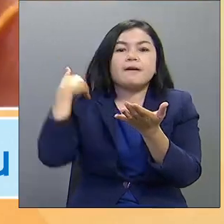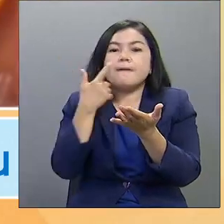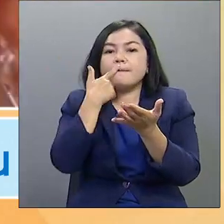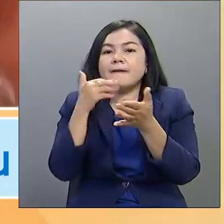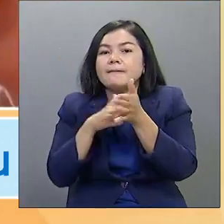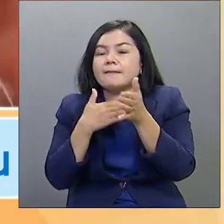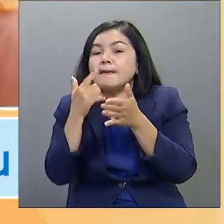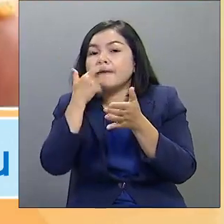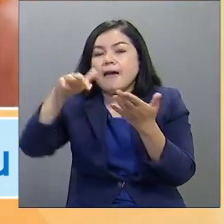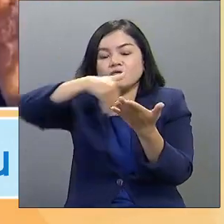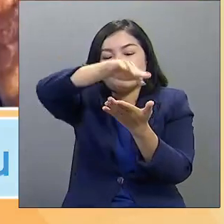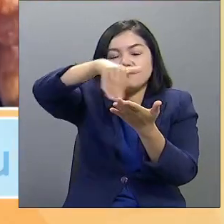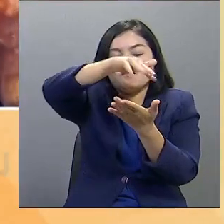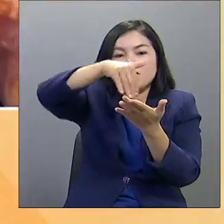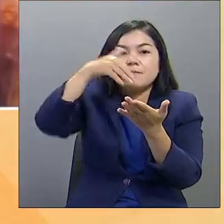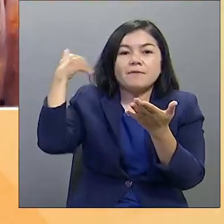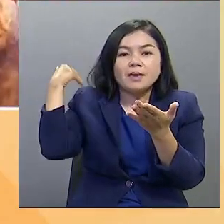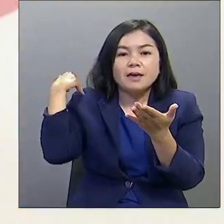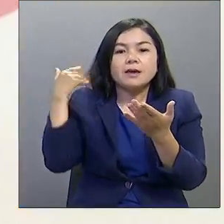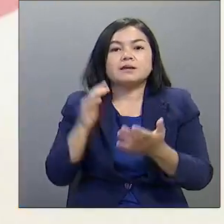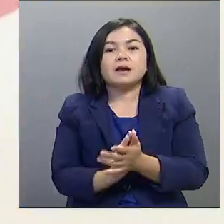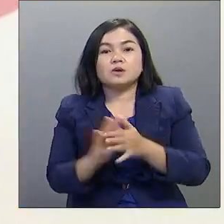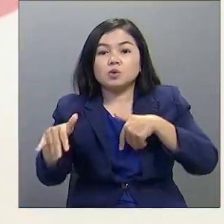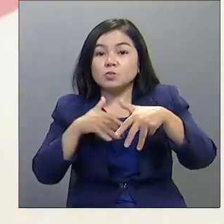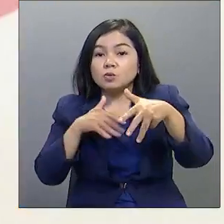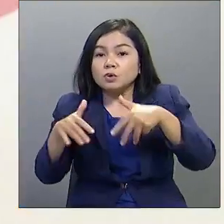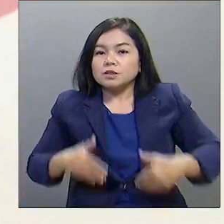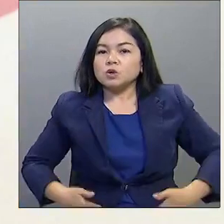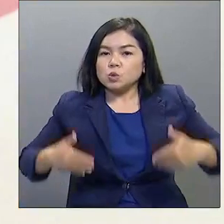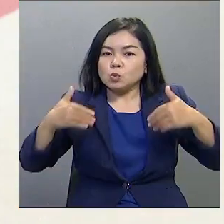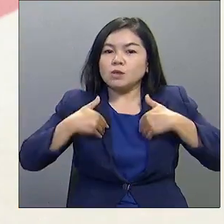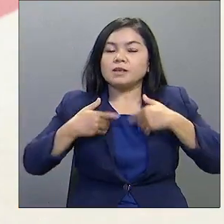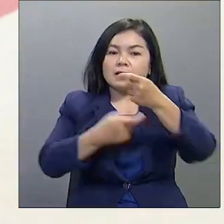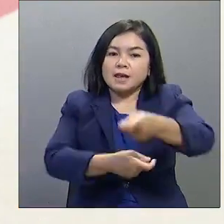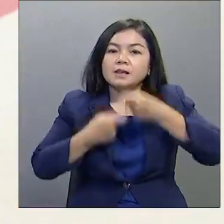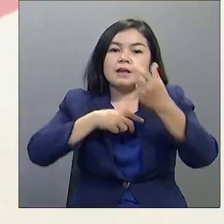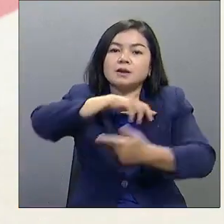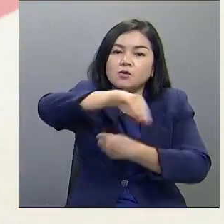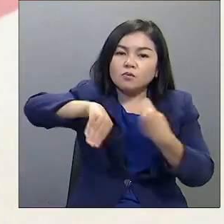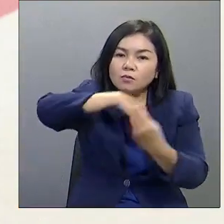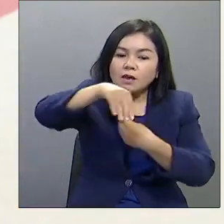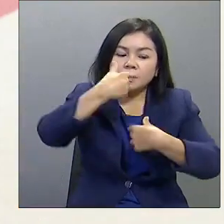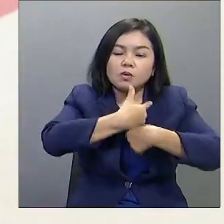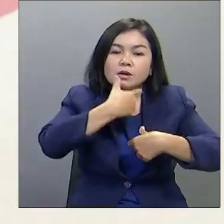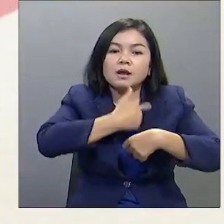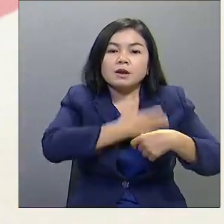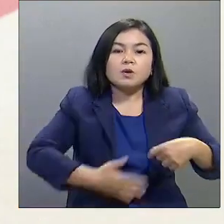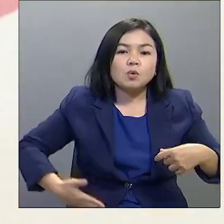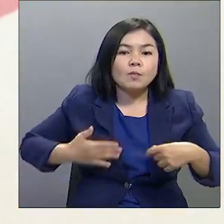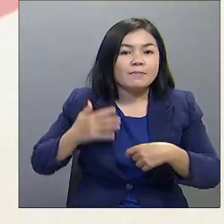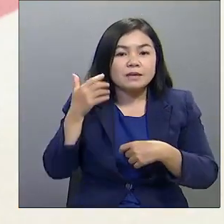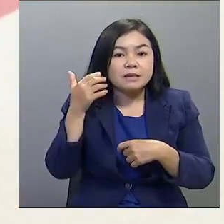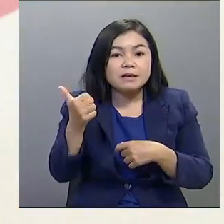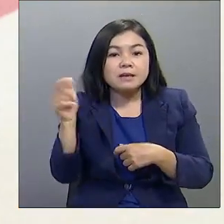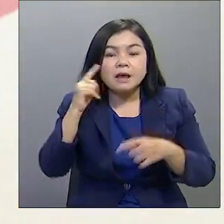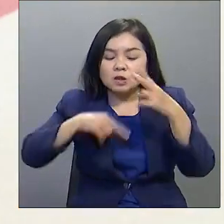แดงนะครับโรยวนบนขดแผ่นนะครับคุณผู้ชมครับในช่วงพอดีพอเพียงครับเราจะมาพูดถึงเรื่องของการดูแลสุขภาพนะฮะหลายๆคนนั้